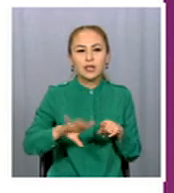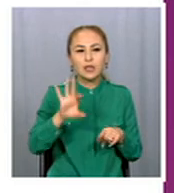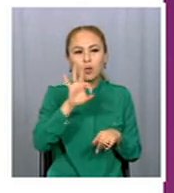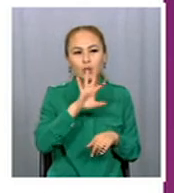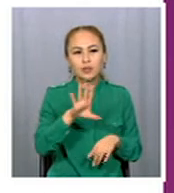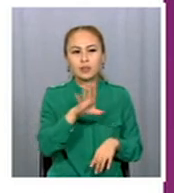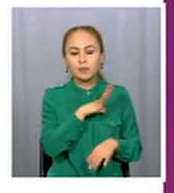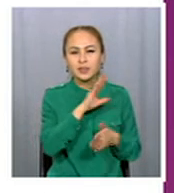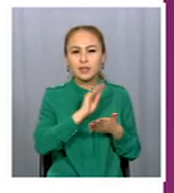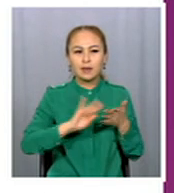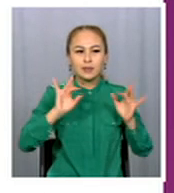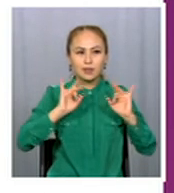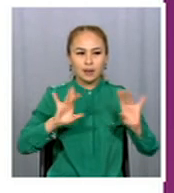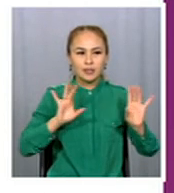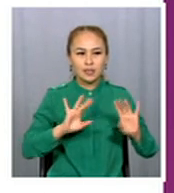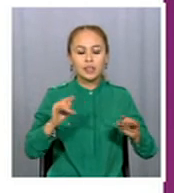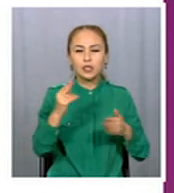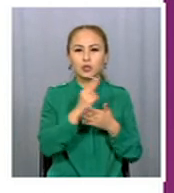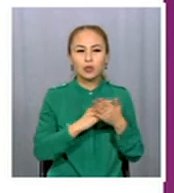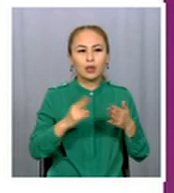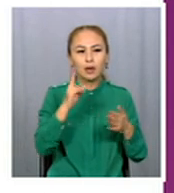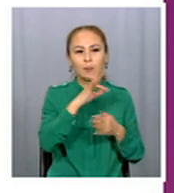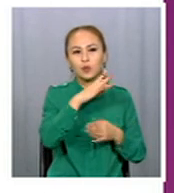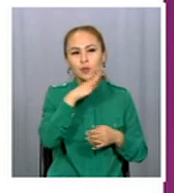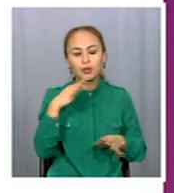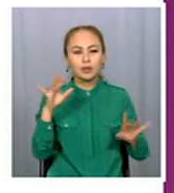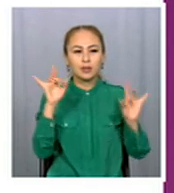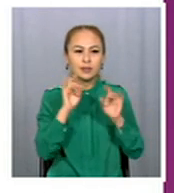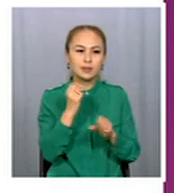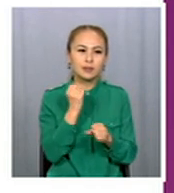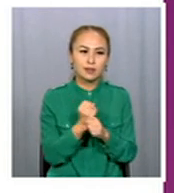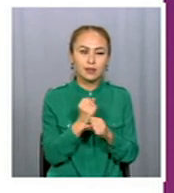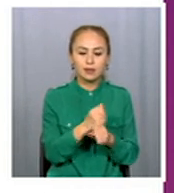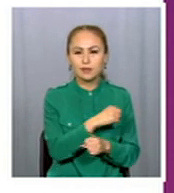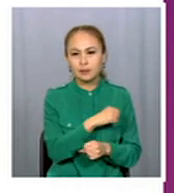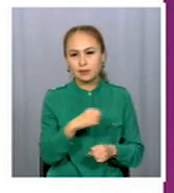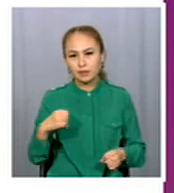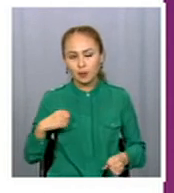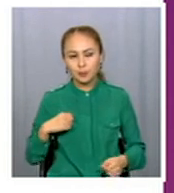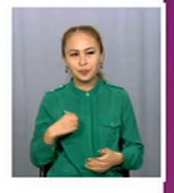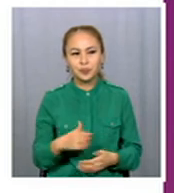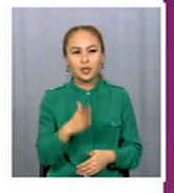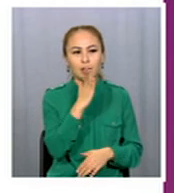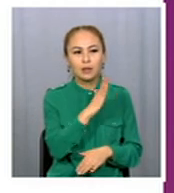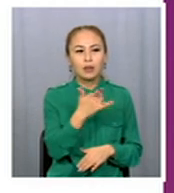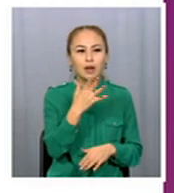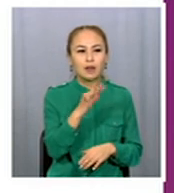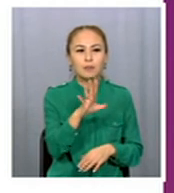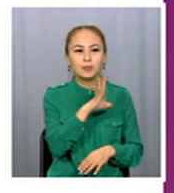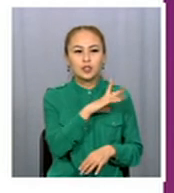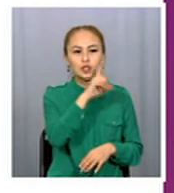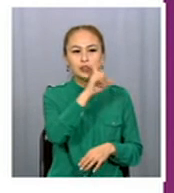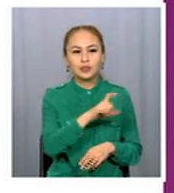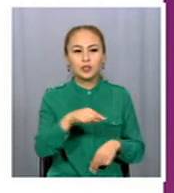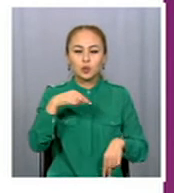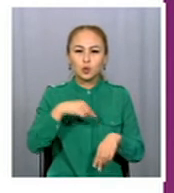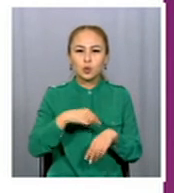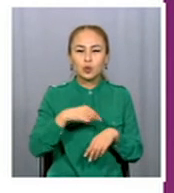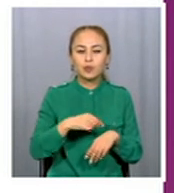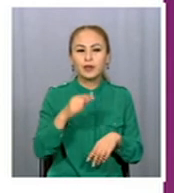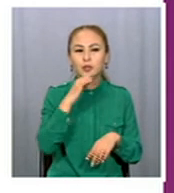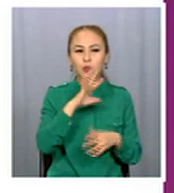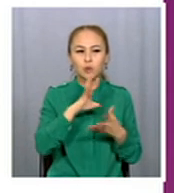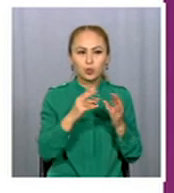Вскоре он стал писать рассказы. Рисунки ко многим рассказам сделал сам. Виктор Голявкин был человеком